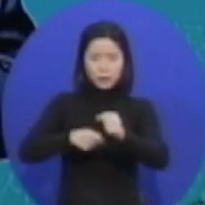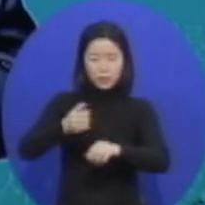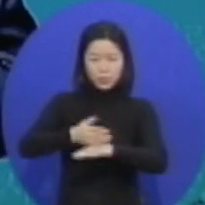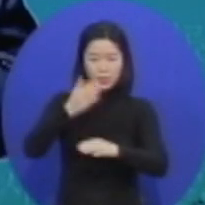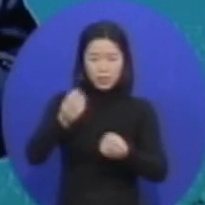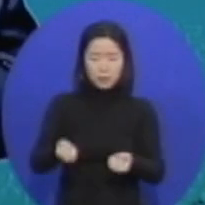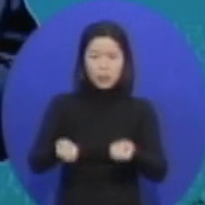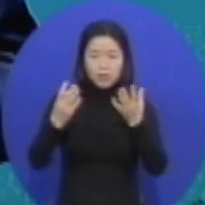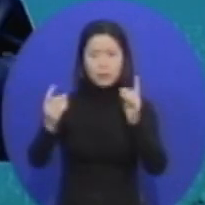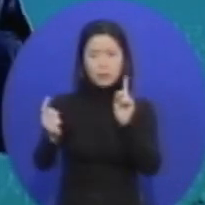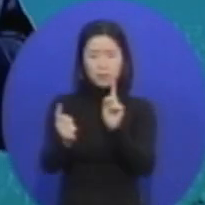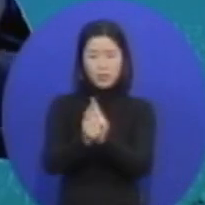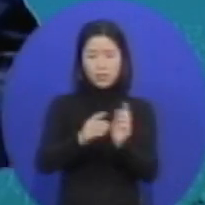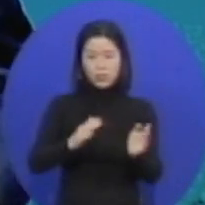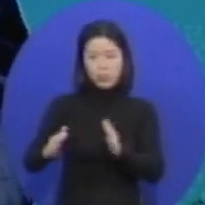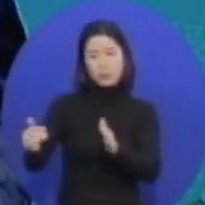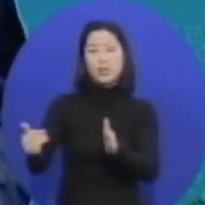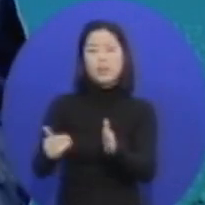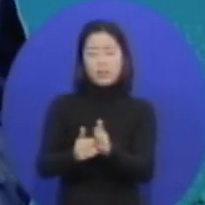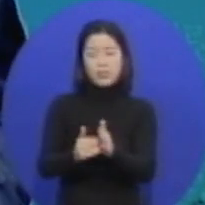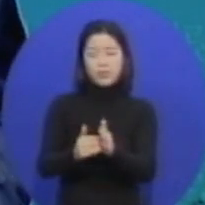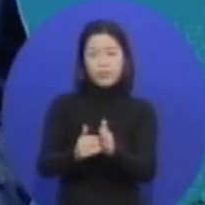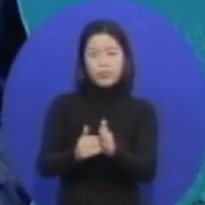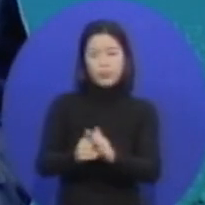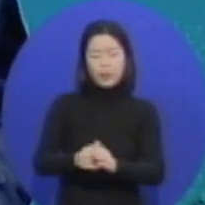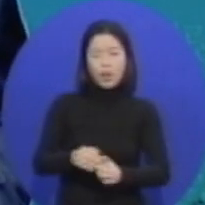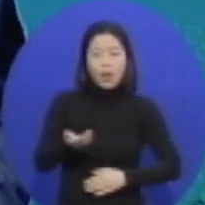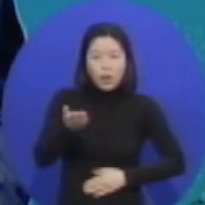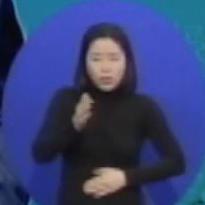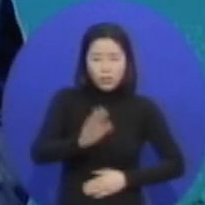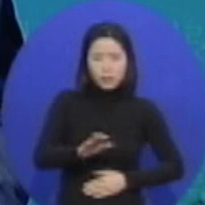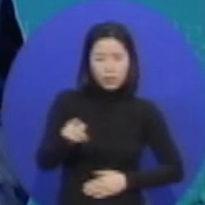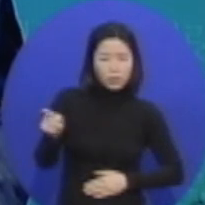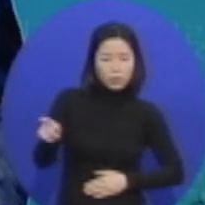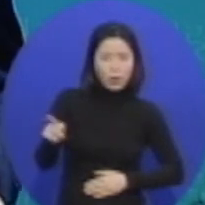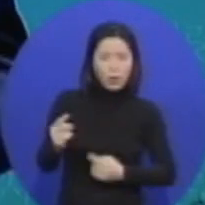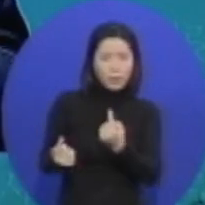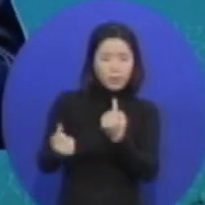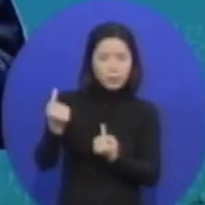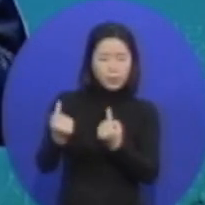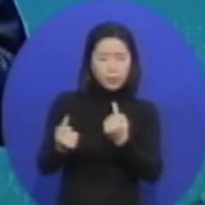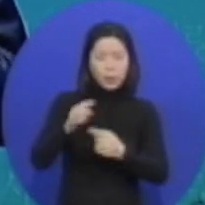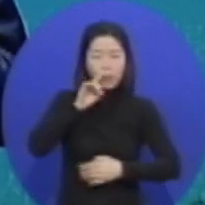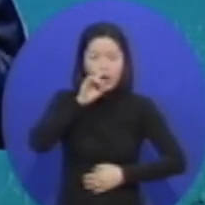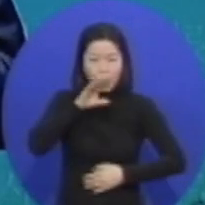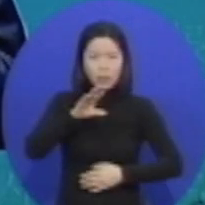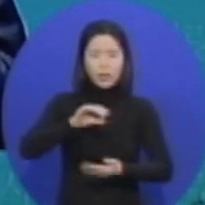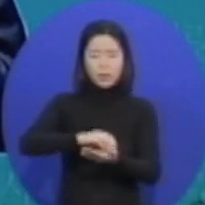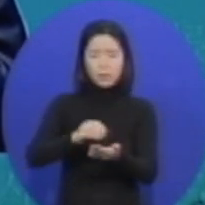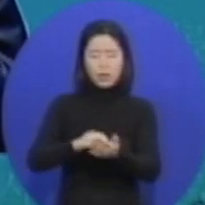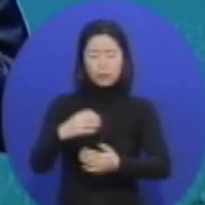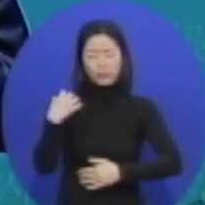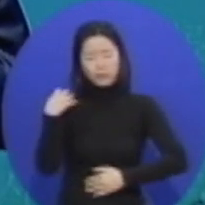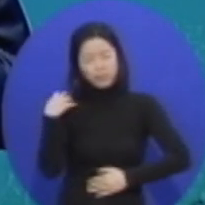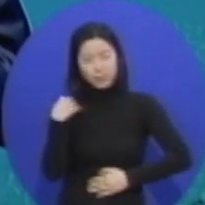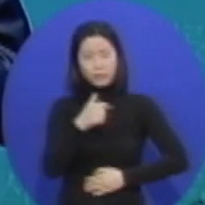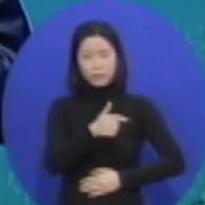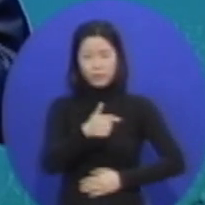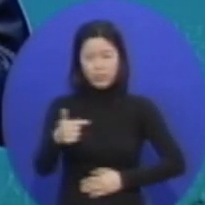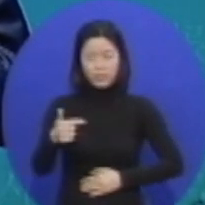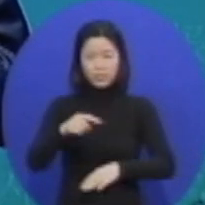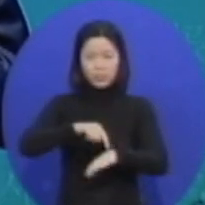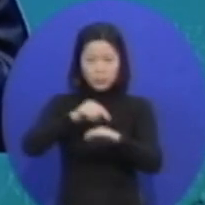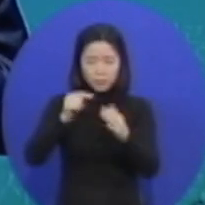그런데 전혀 그거 하고는 비교가 안될정도로 오히려 부담스럽기만 한 그런 마음이라면